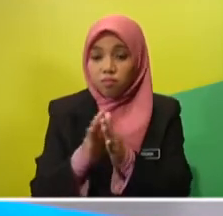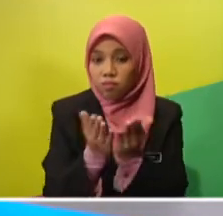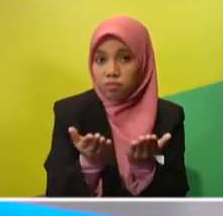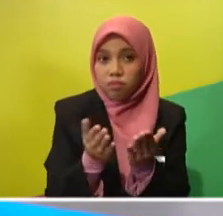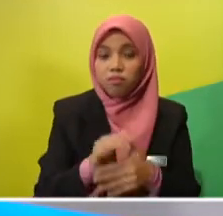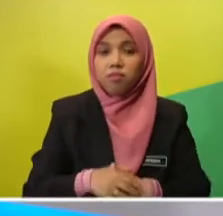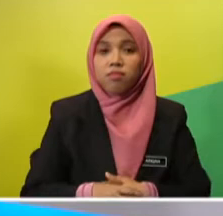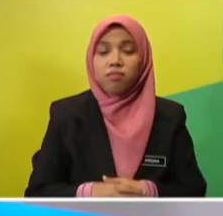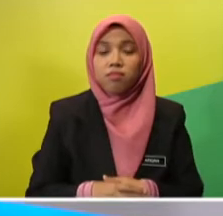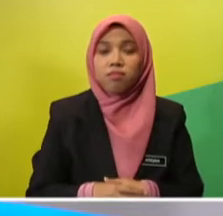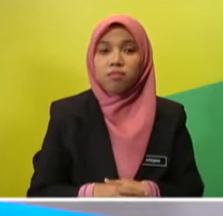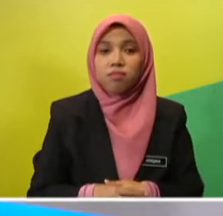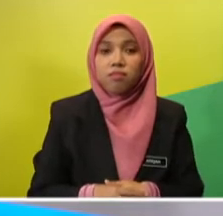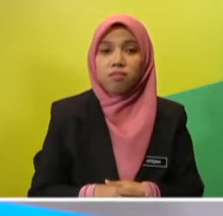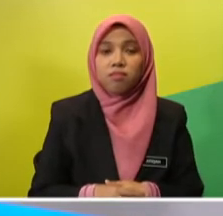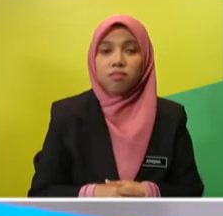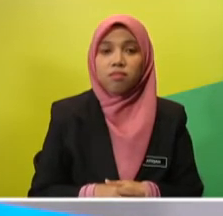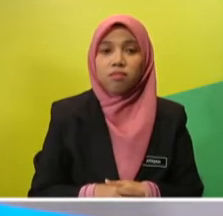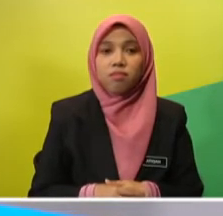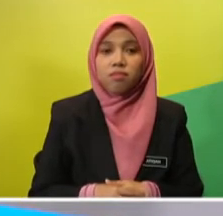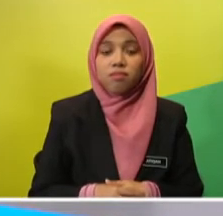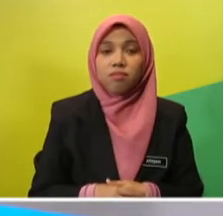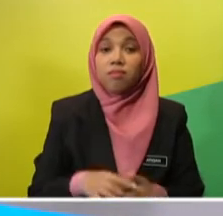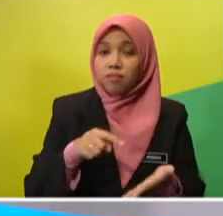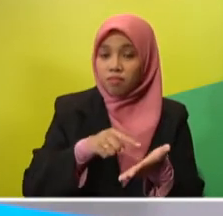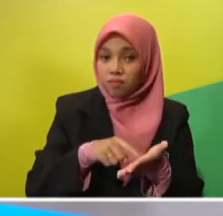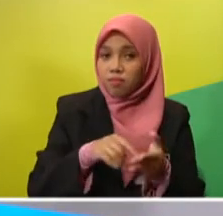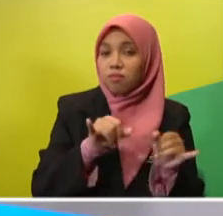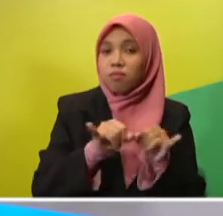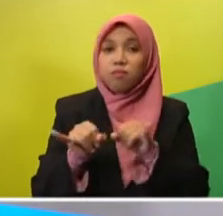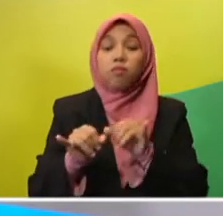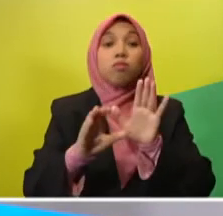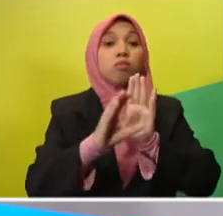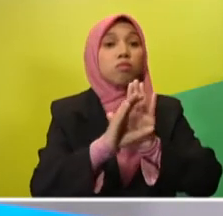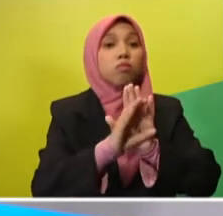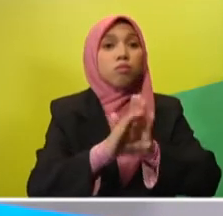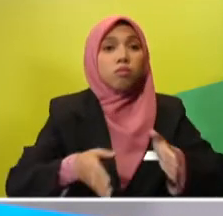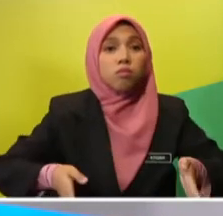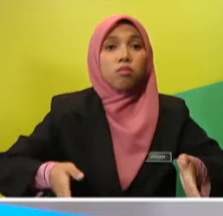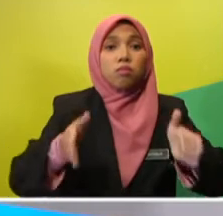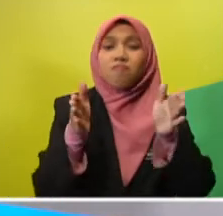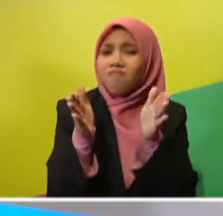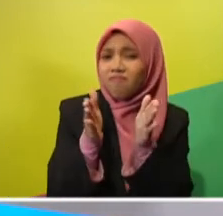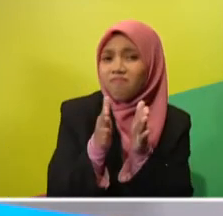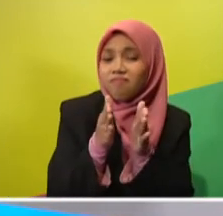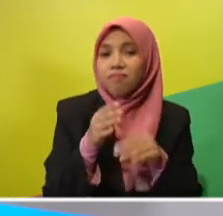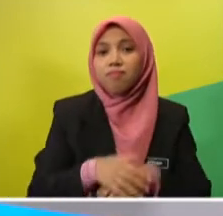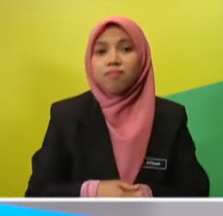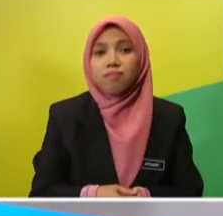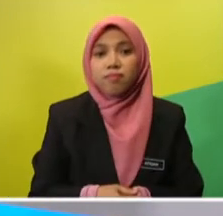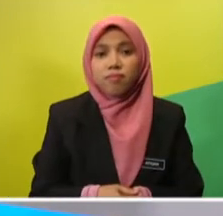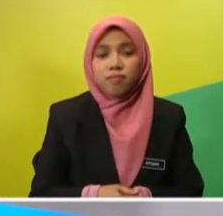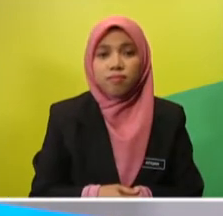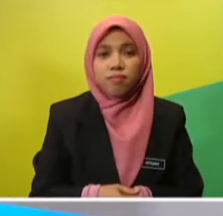Ini juga adalah lorong sempit, ya, cikgu. Ya. Ya, bila kita lalu, kita nak pinjam buku kan, kita akan lalu